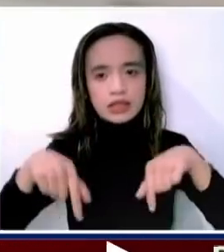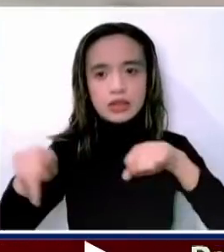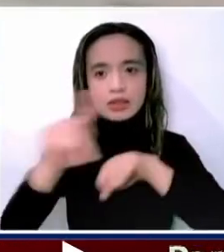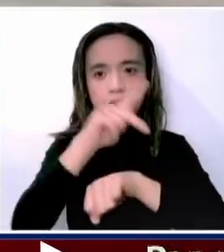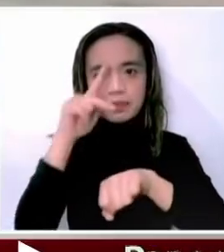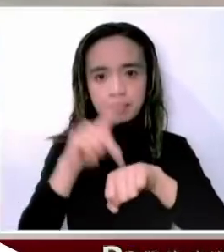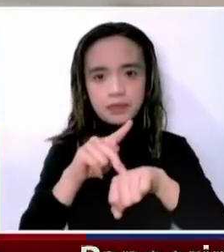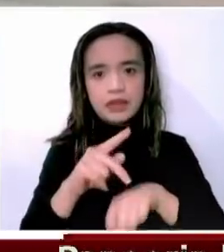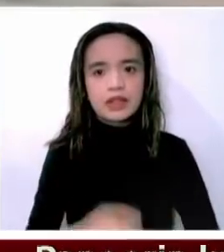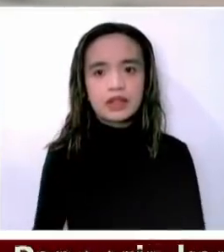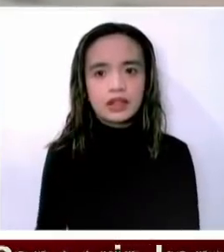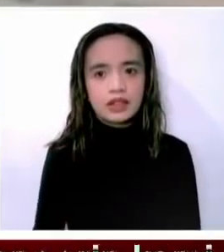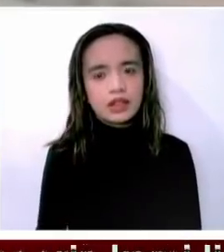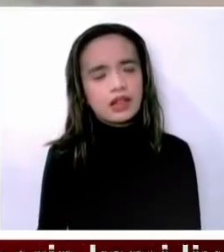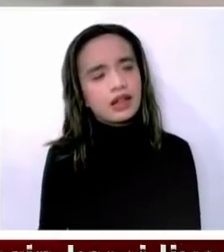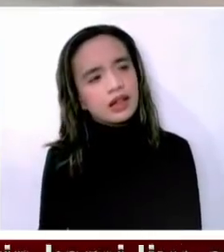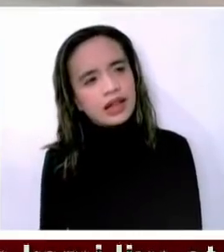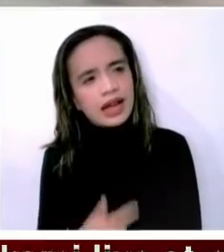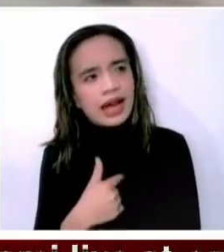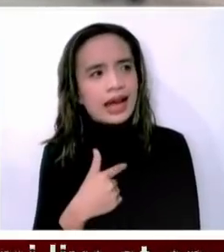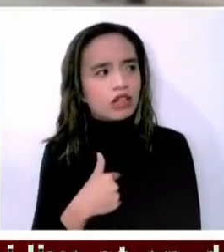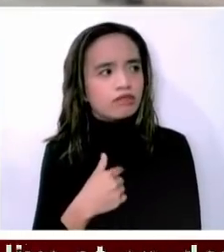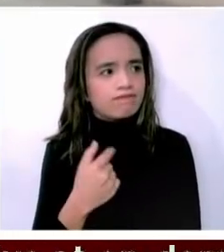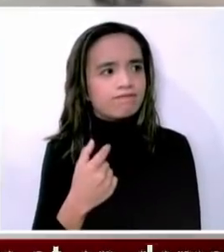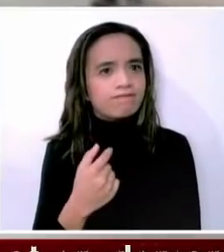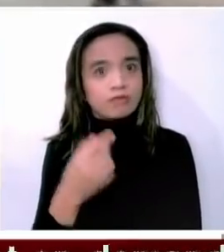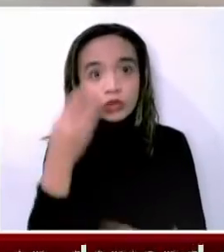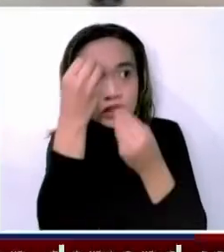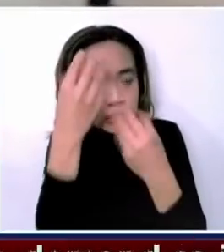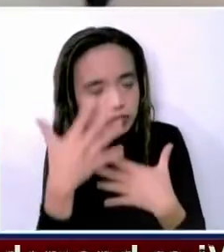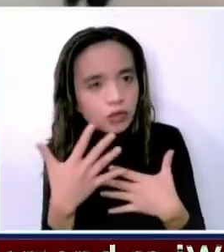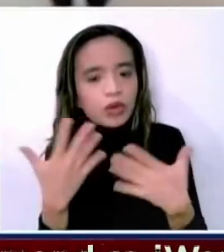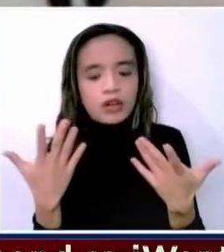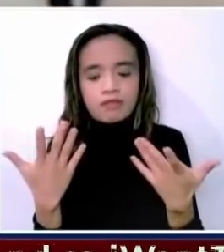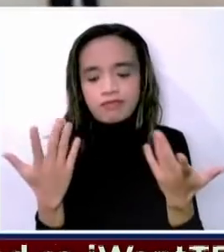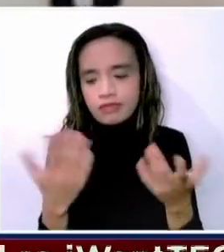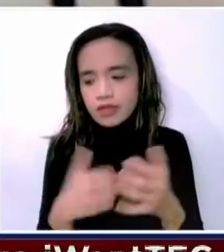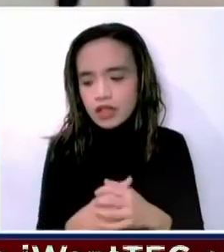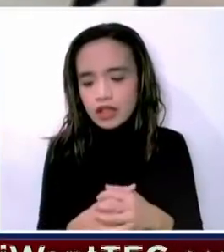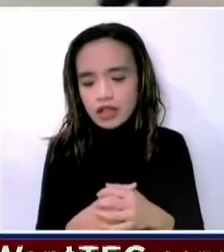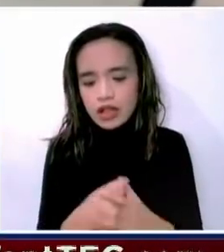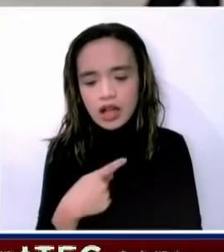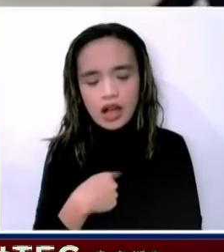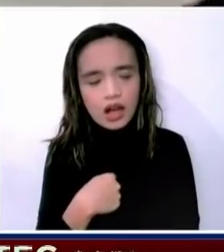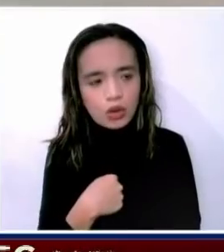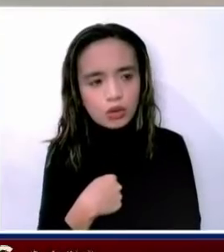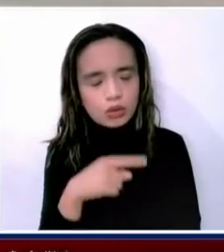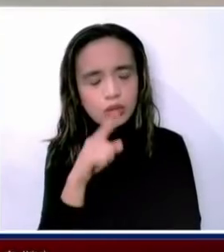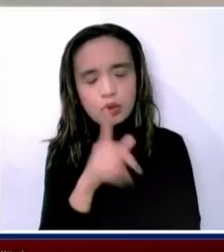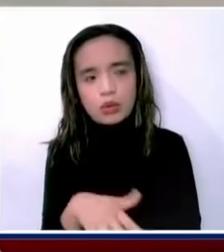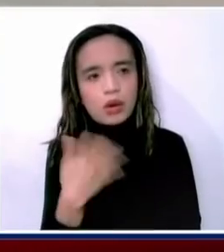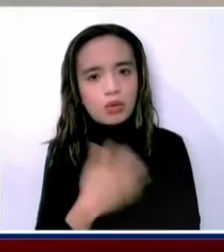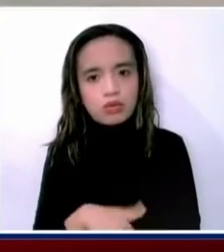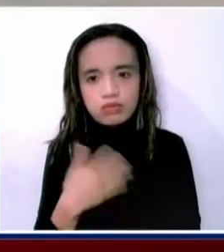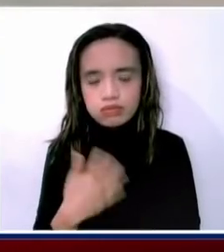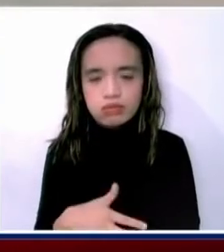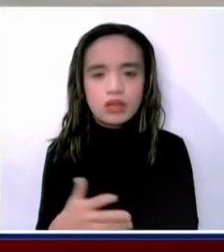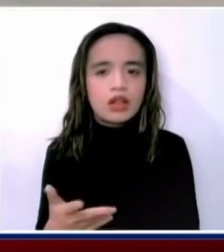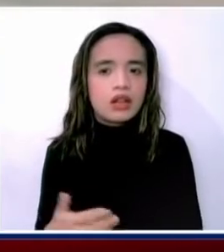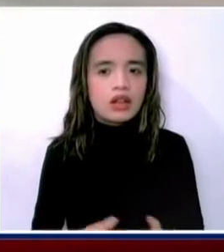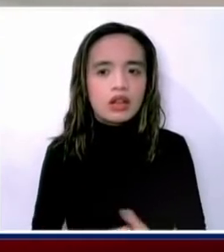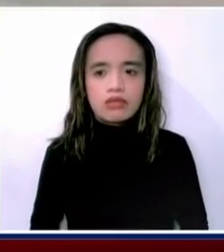my flight as soon as we found out, and I'm just overwhelmed.